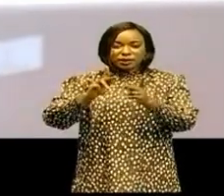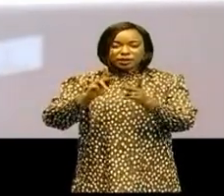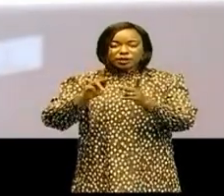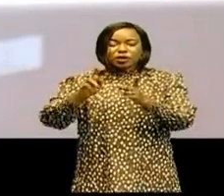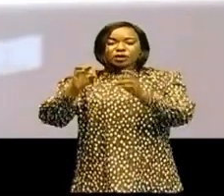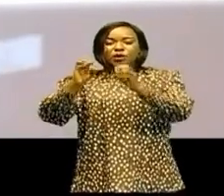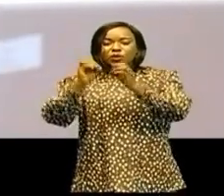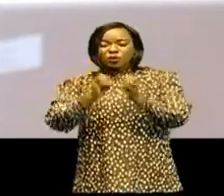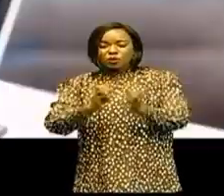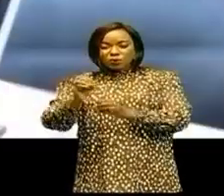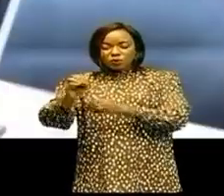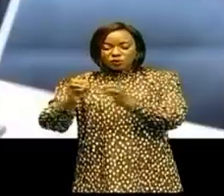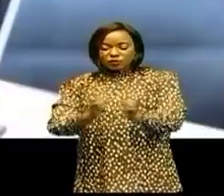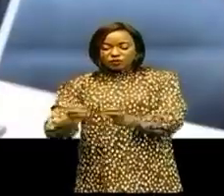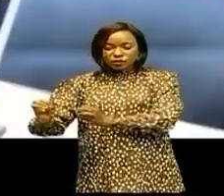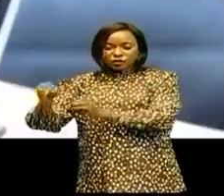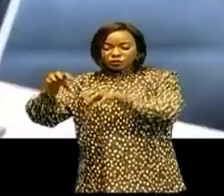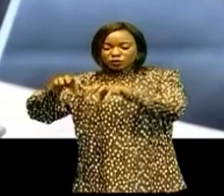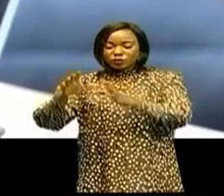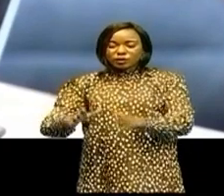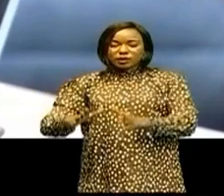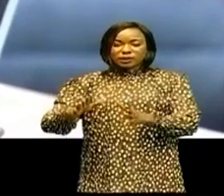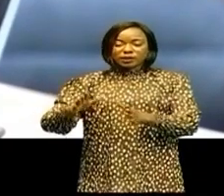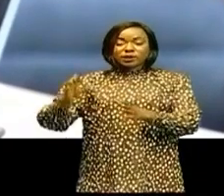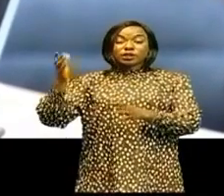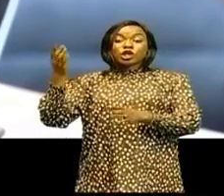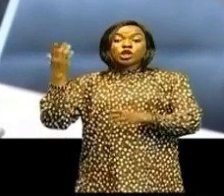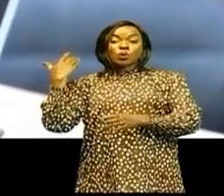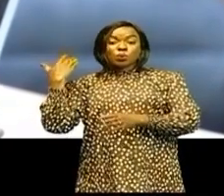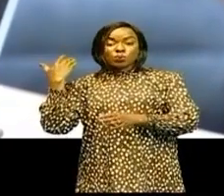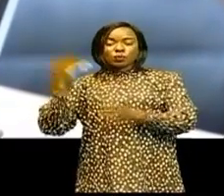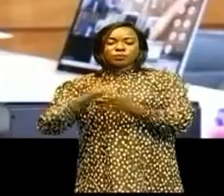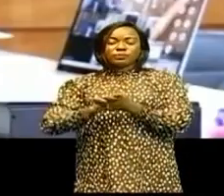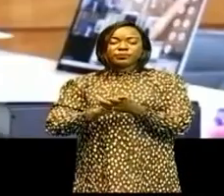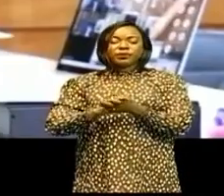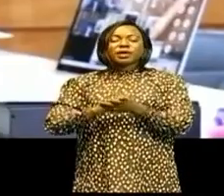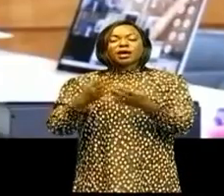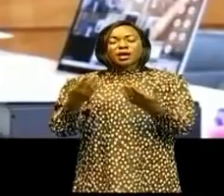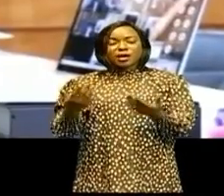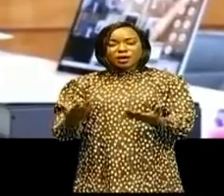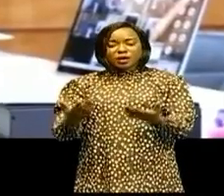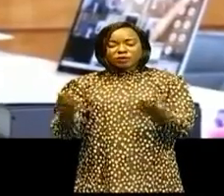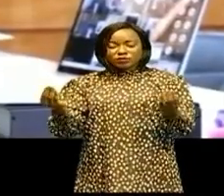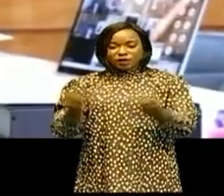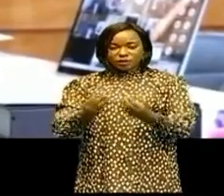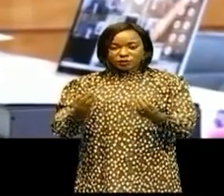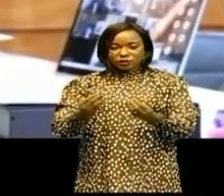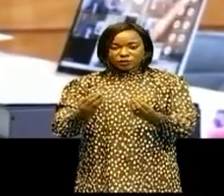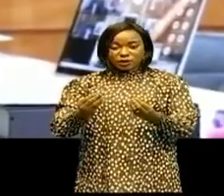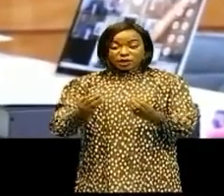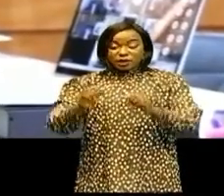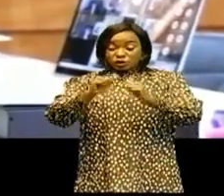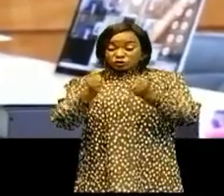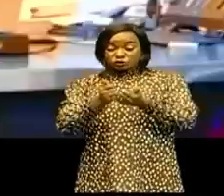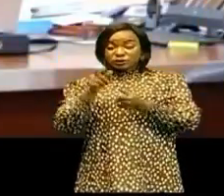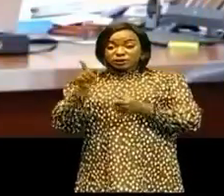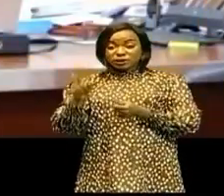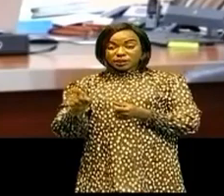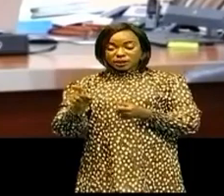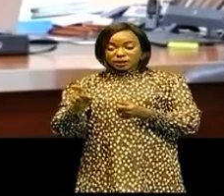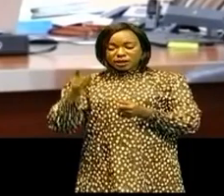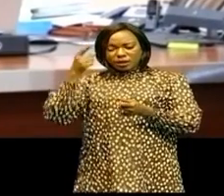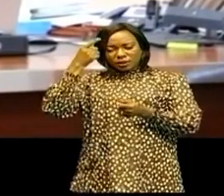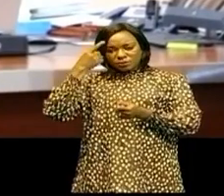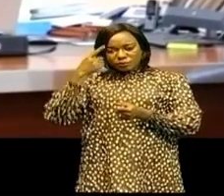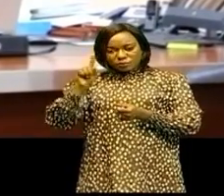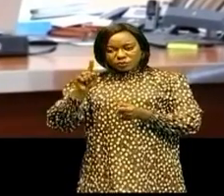Office congolais des eaux, en sigle OCE. Il s'agit d'un établissement à caractère scientifique